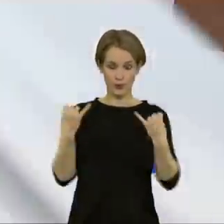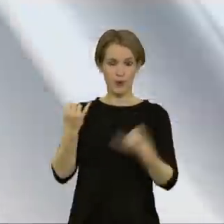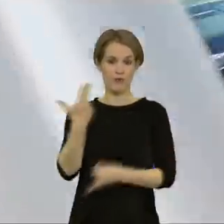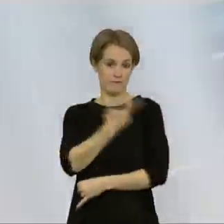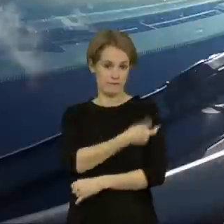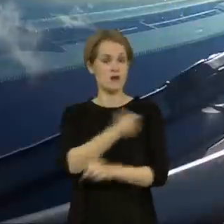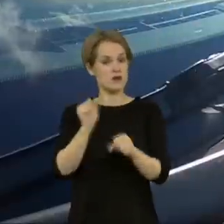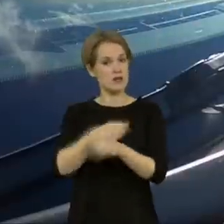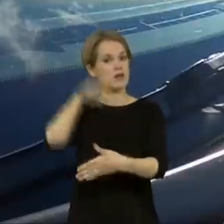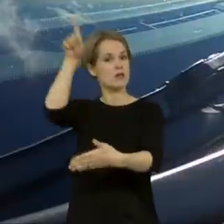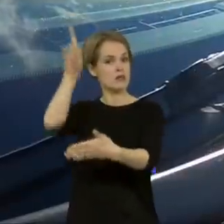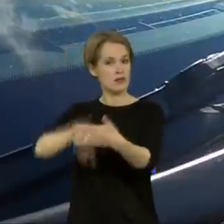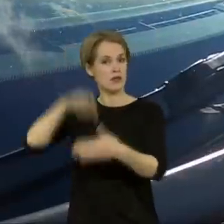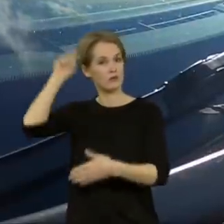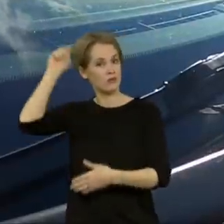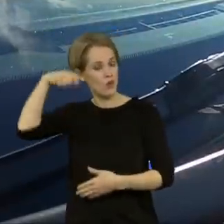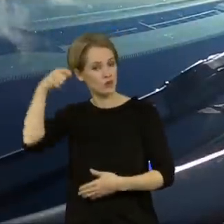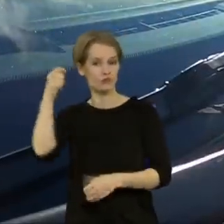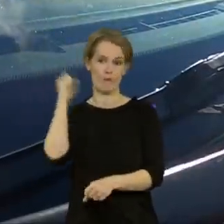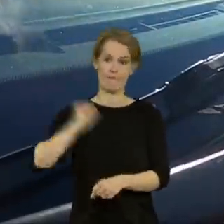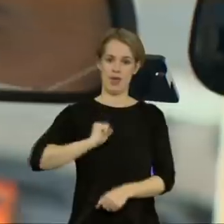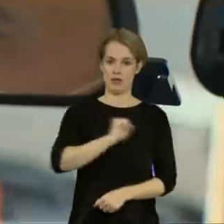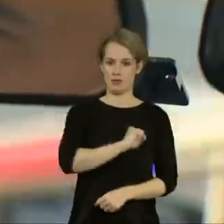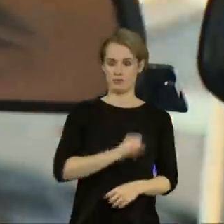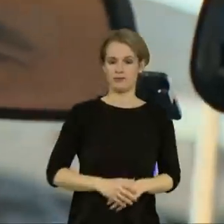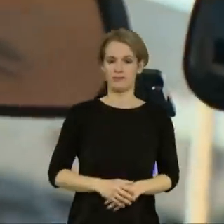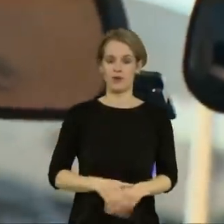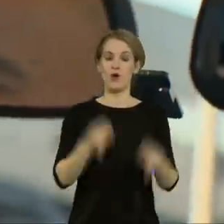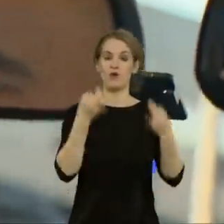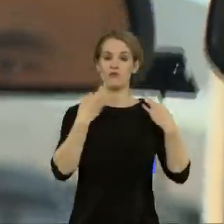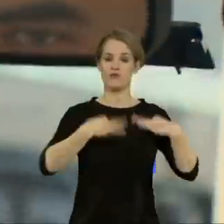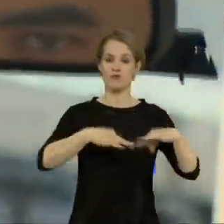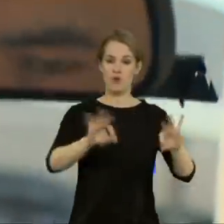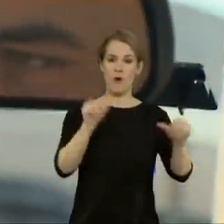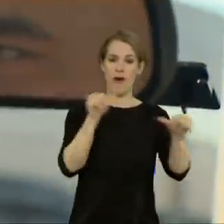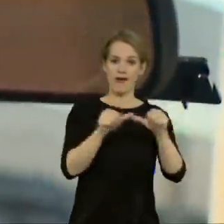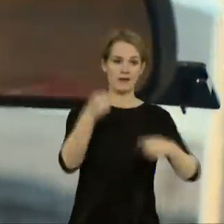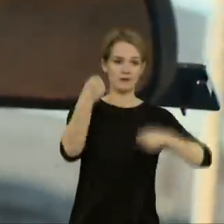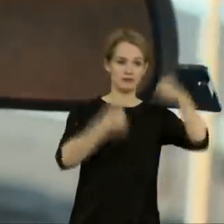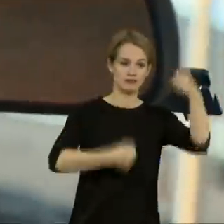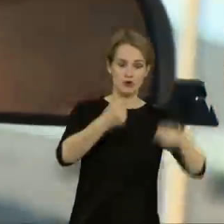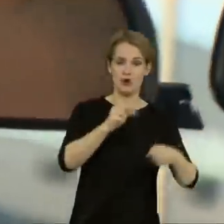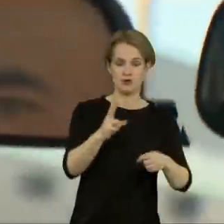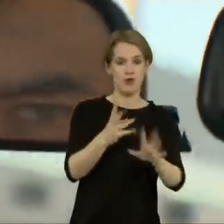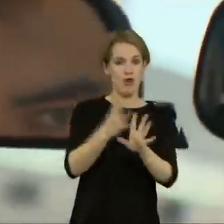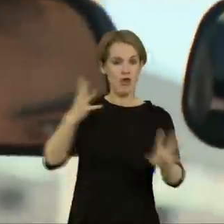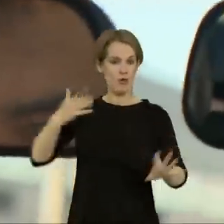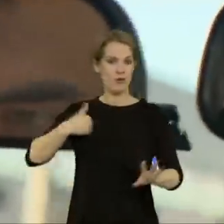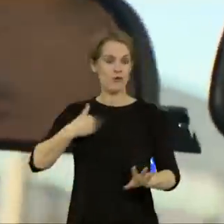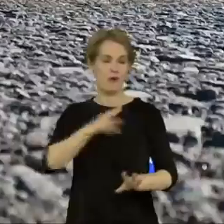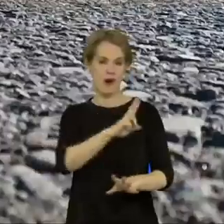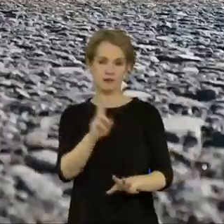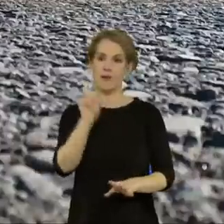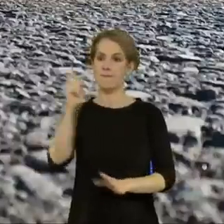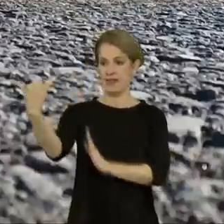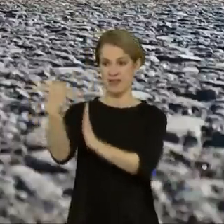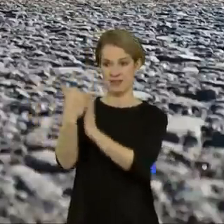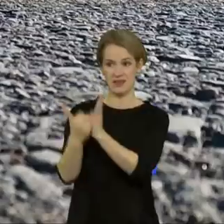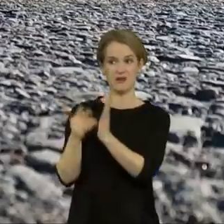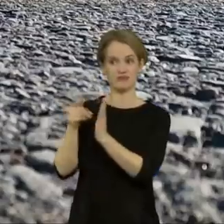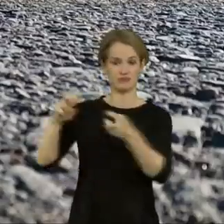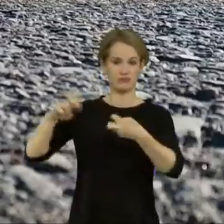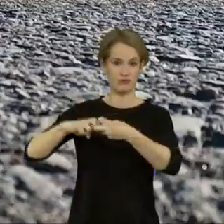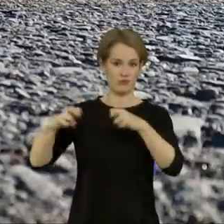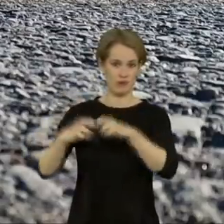medikais. Leidus atnaujinti vairavimo mokymus norinčiųjų eilės, tačiau susigriebta dėl skylių įstatymuose. Nėra